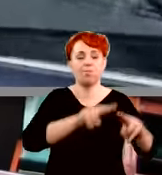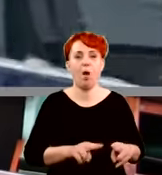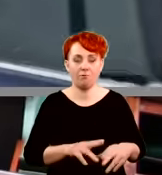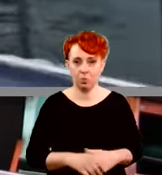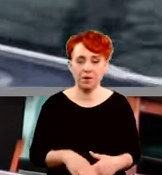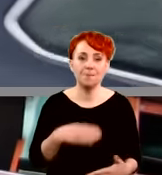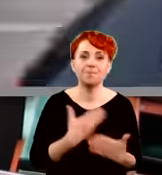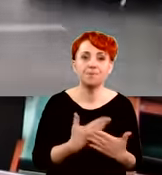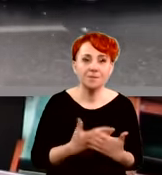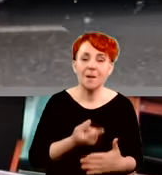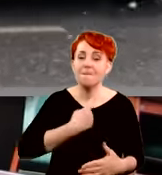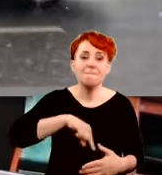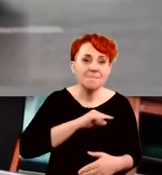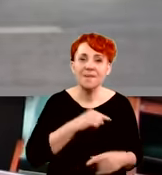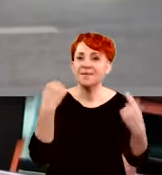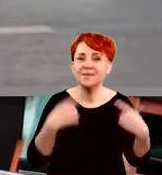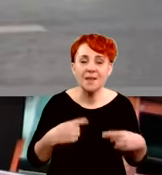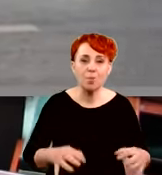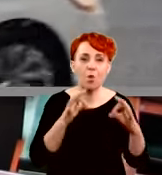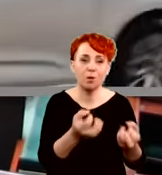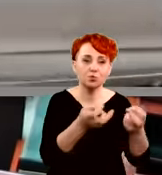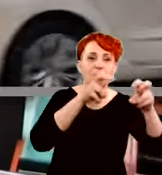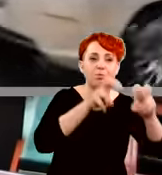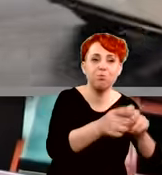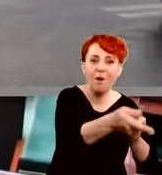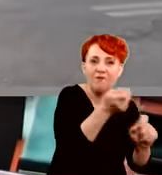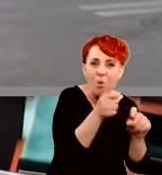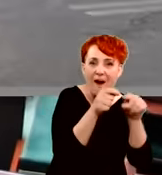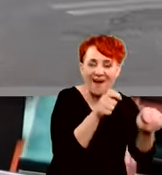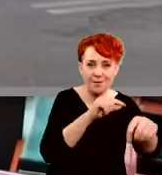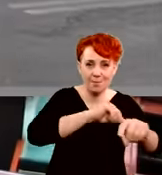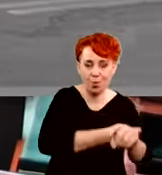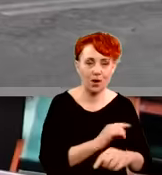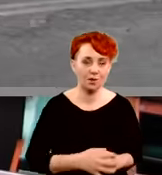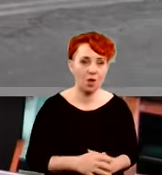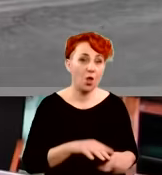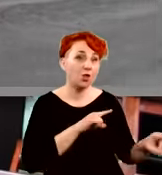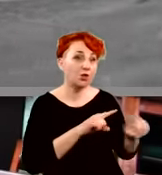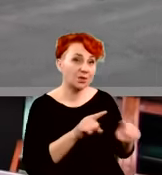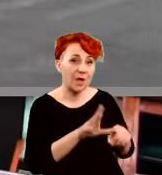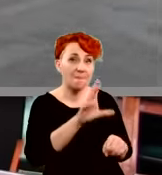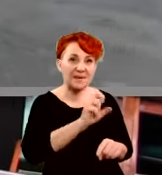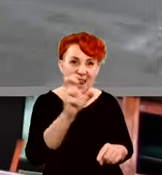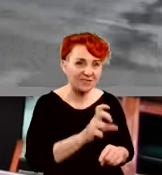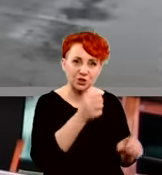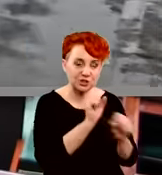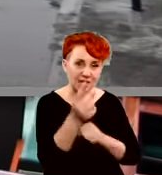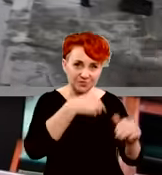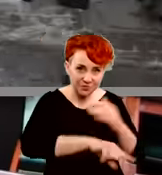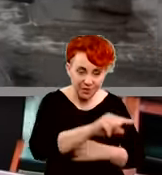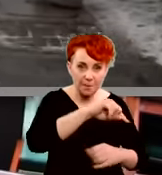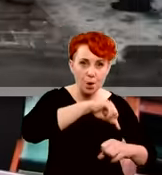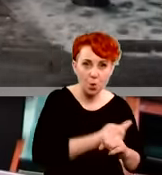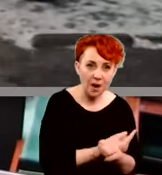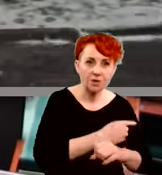nie mieliśmy prawidłowo powołanego prokuratora. Ale to znaczy, że pan prokurator Bilewicz nie jest w prokuraturze krajowej, bo dosłownie